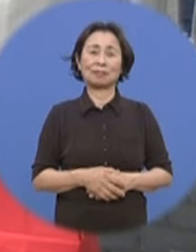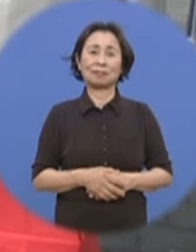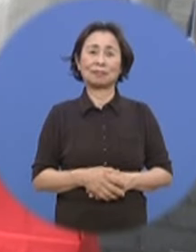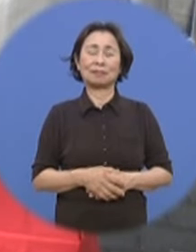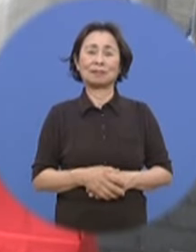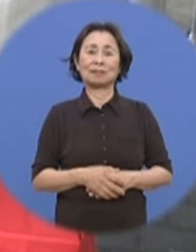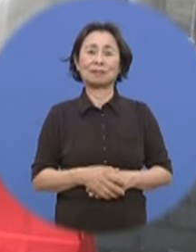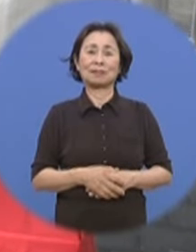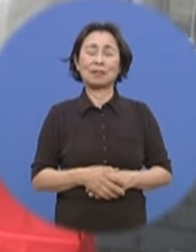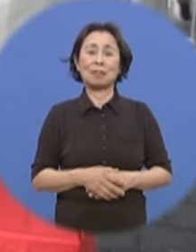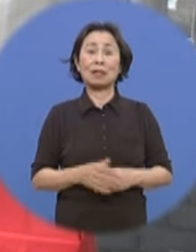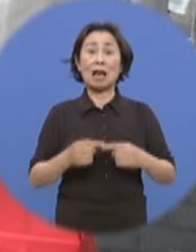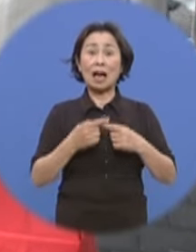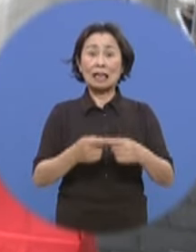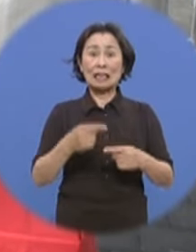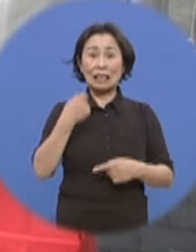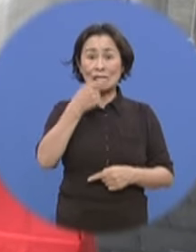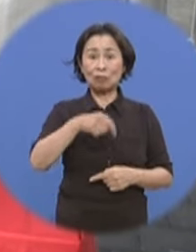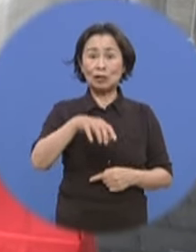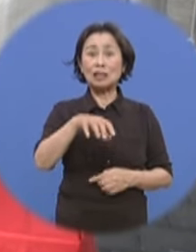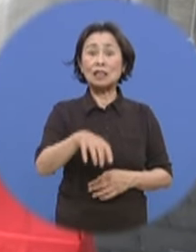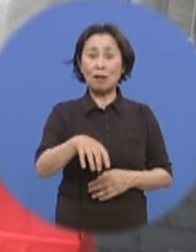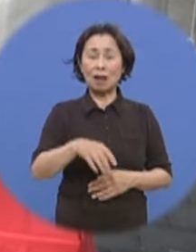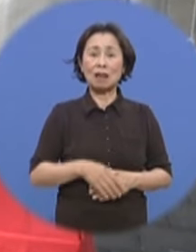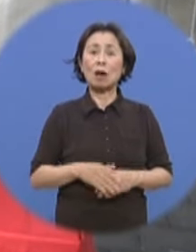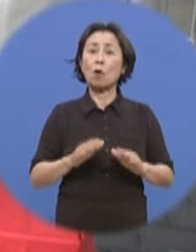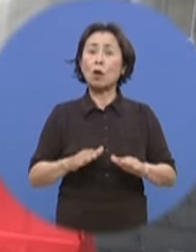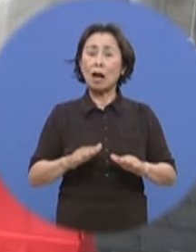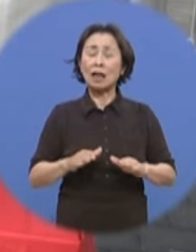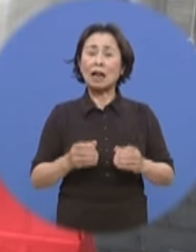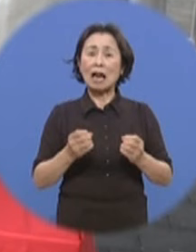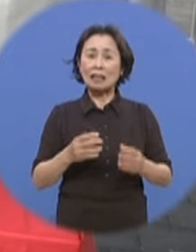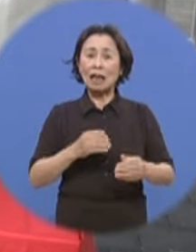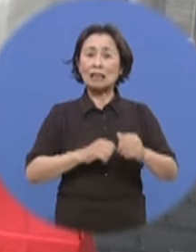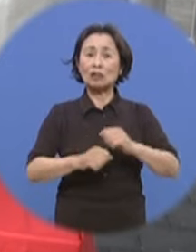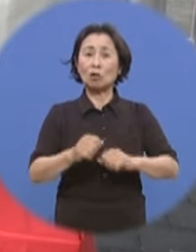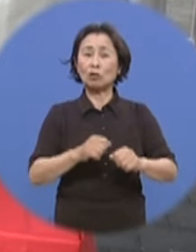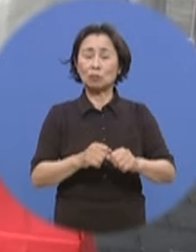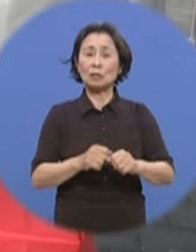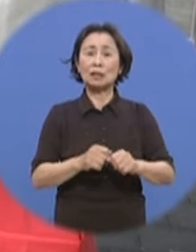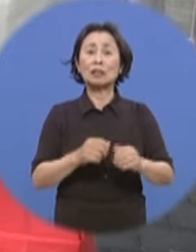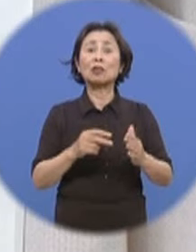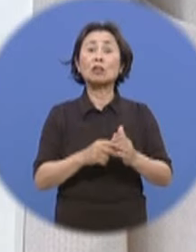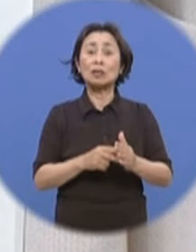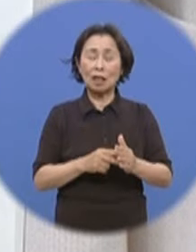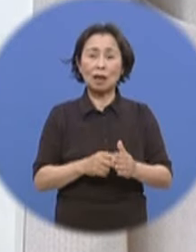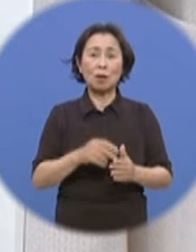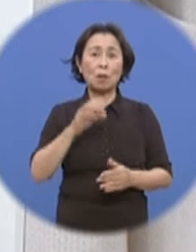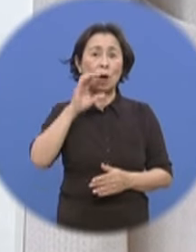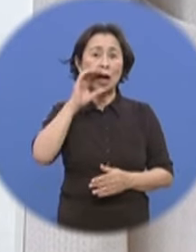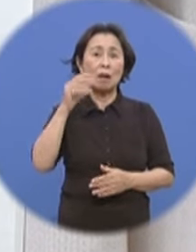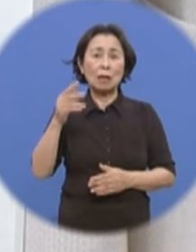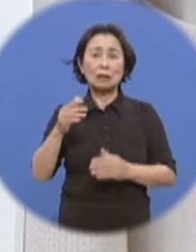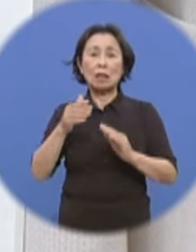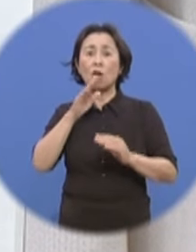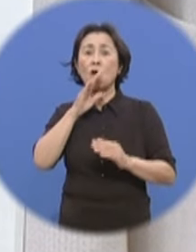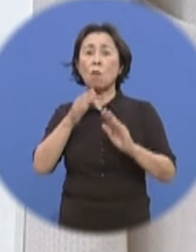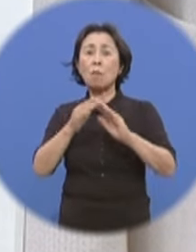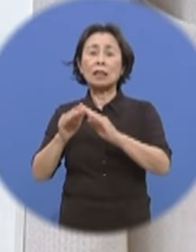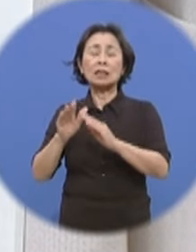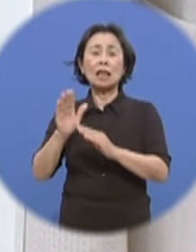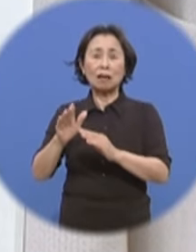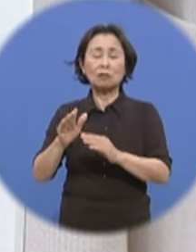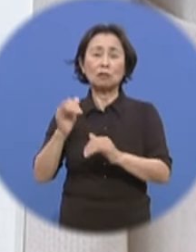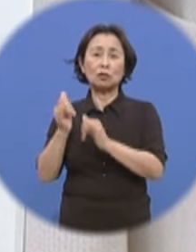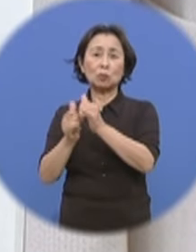た会場入り口には今回からの新たな取り組みとして和歌山市本町にある和歌山スポーツ